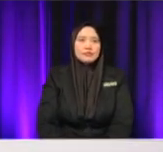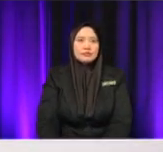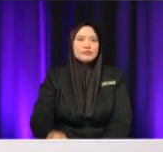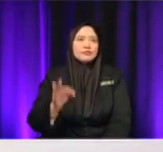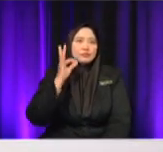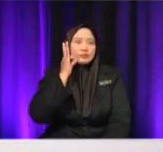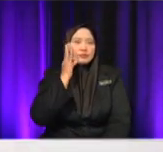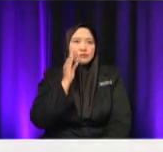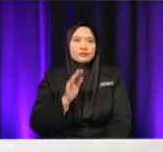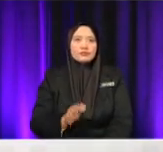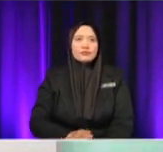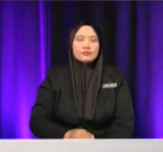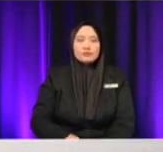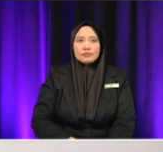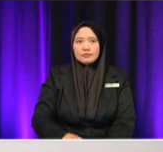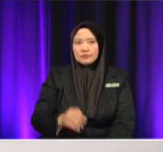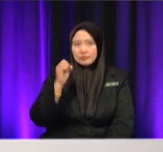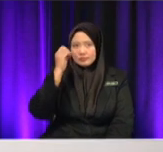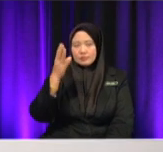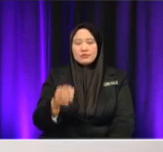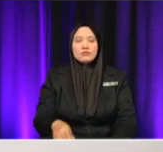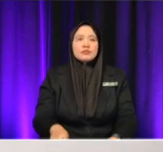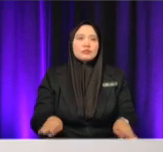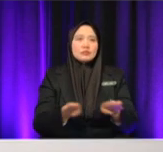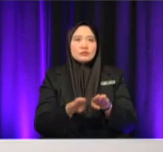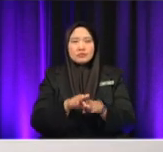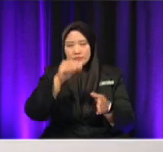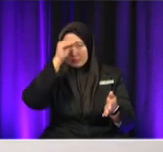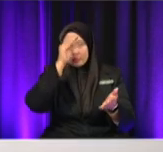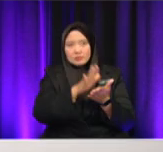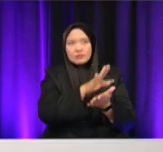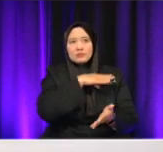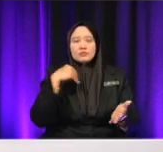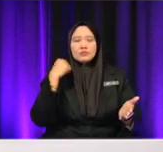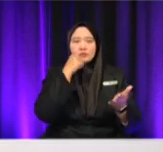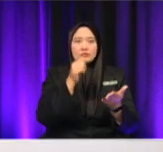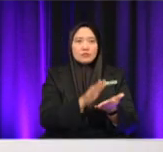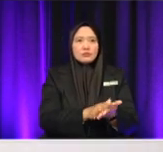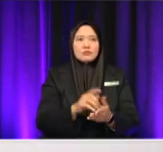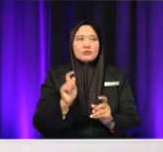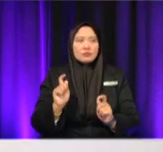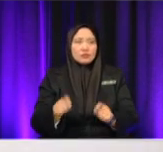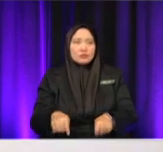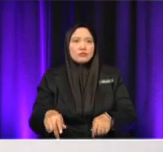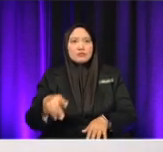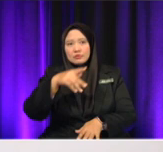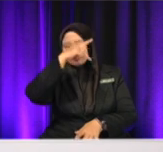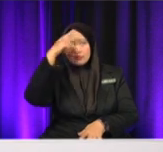pada pandangan saya sebagai suami istri hendaklah perihal aqidah keluarga anak-anak